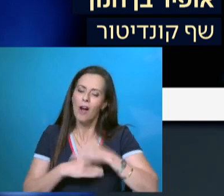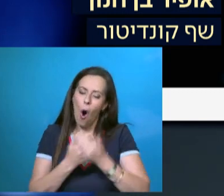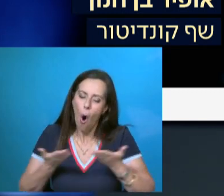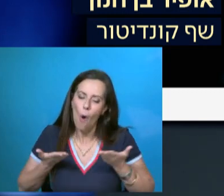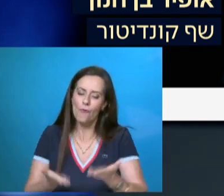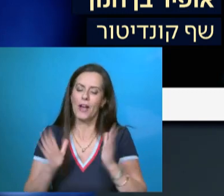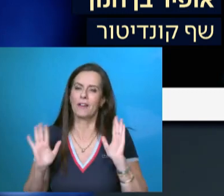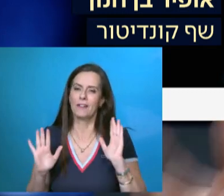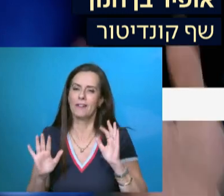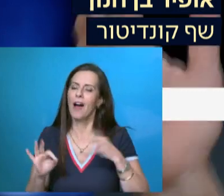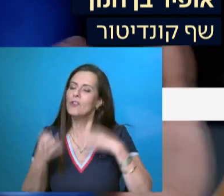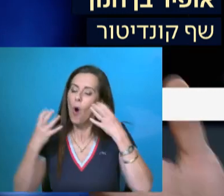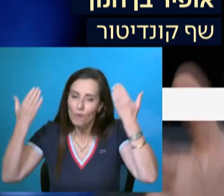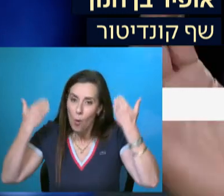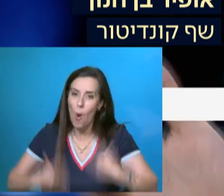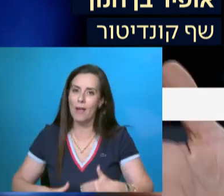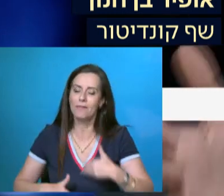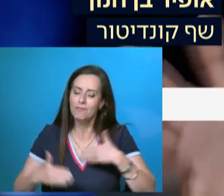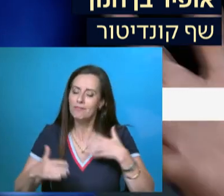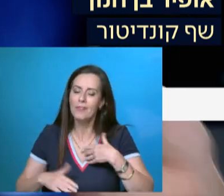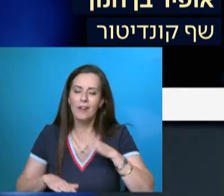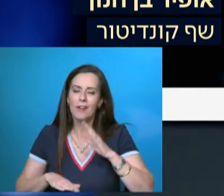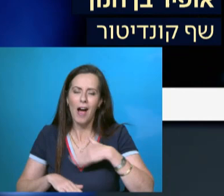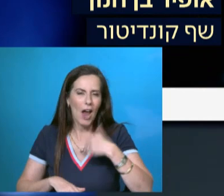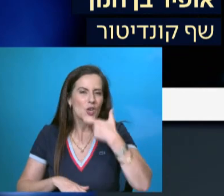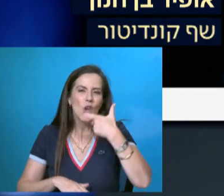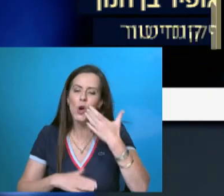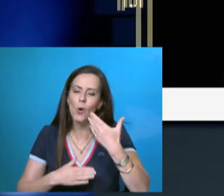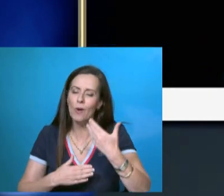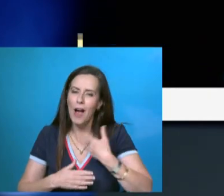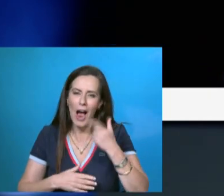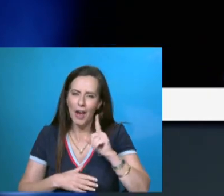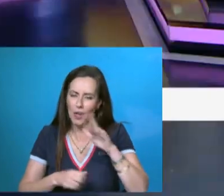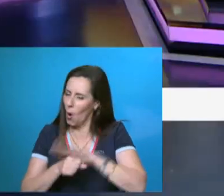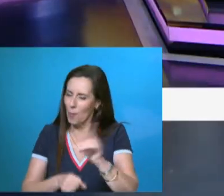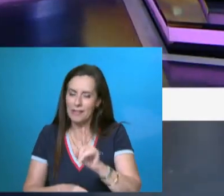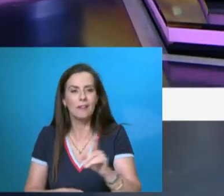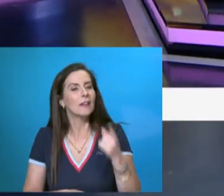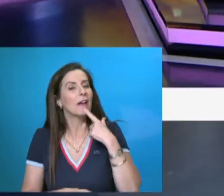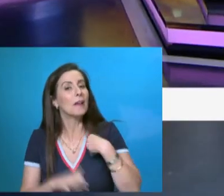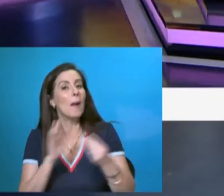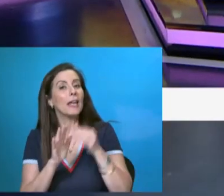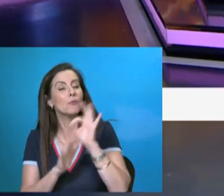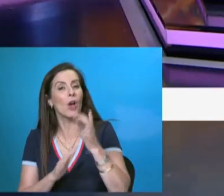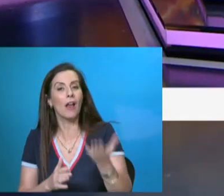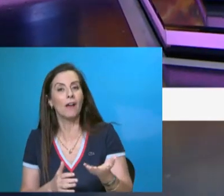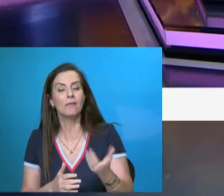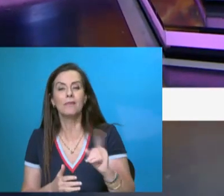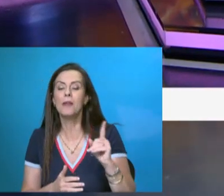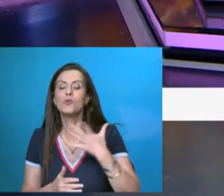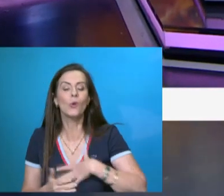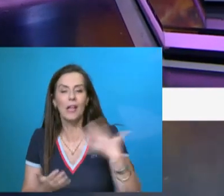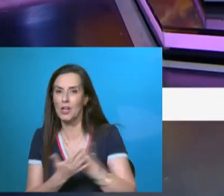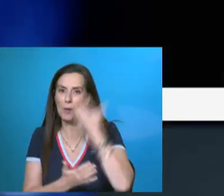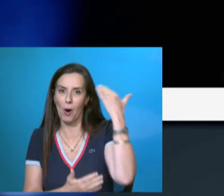איבריי ושסה גידיי, אני אופה, אני קונדיטור, אני לא לוביסט. תן לנו את הטיפ שלך למגשימי חלומות ברמה הזאת. נורא